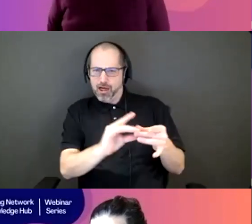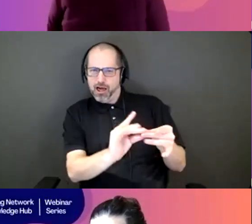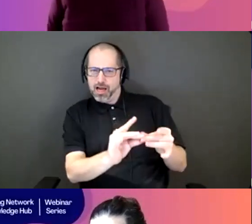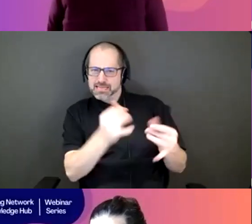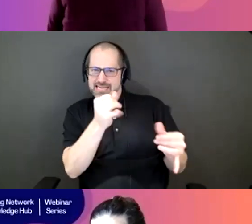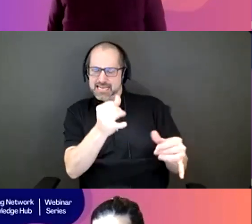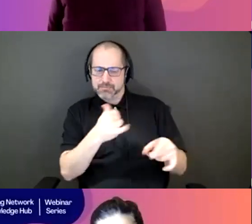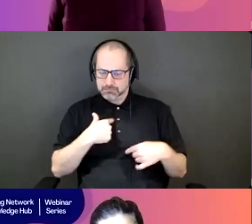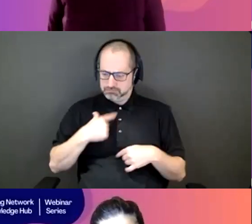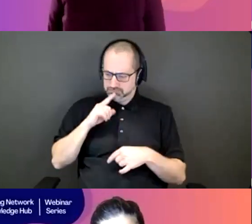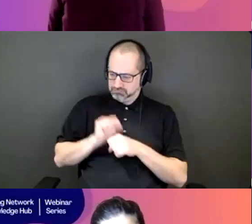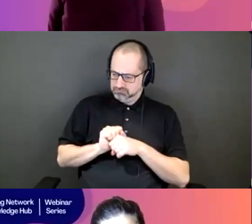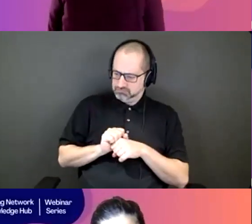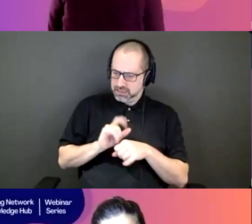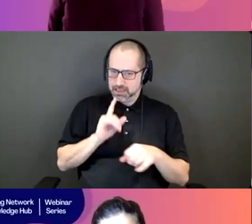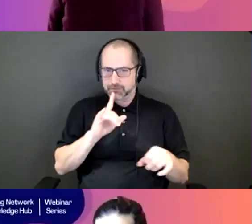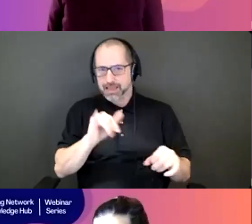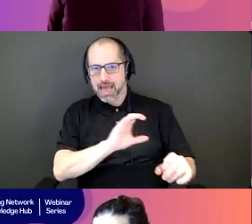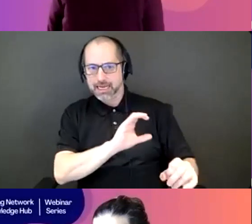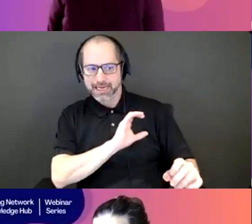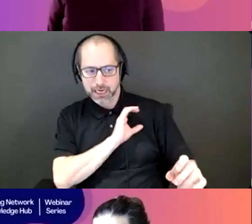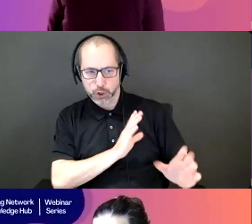à ce qui se passe dans ma vraie vie à moi